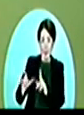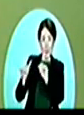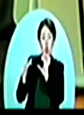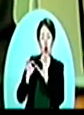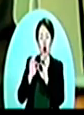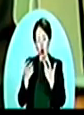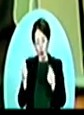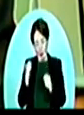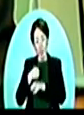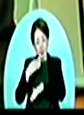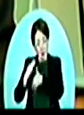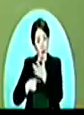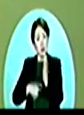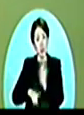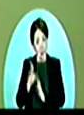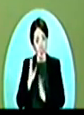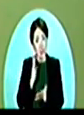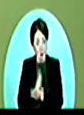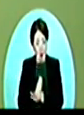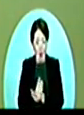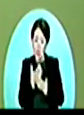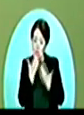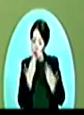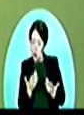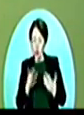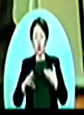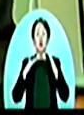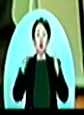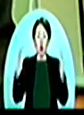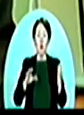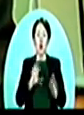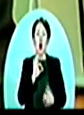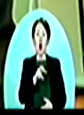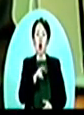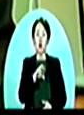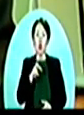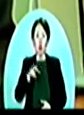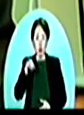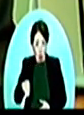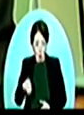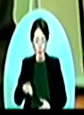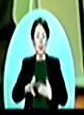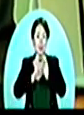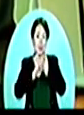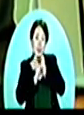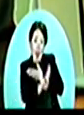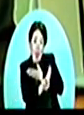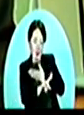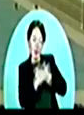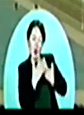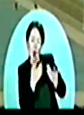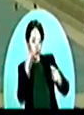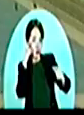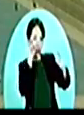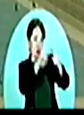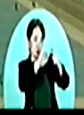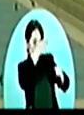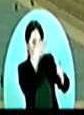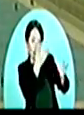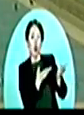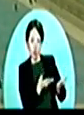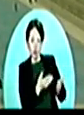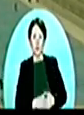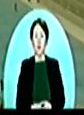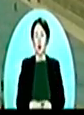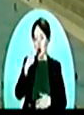хэмжээнүүдийг авч эхэлж байх шиг байна. Энэ бол одоо нэг том ололт. Тэгээд цаашдынхаа зорилтыг одоо бас тодорхойлсон байгаа. Монгол Улсын